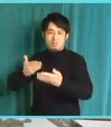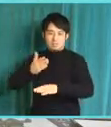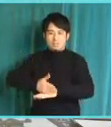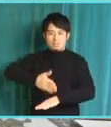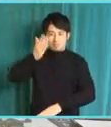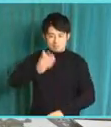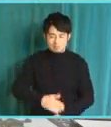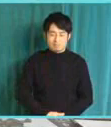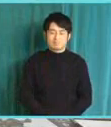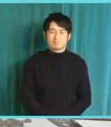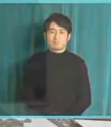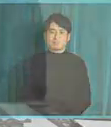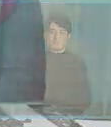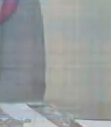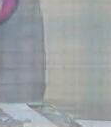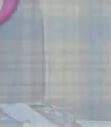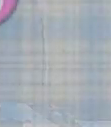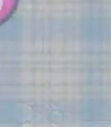ました。